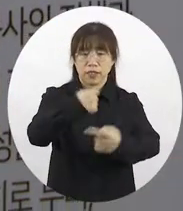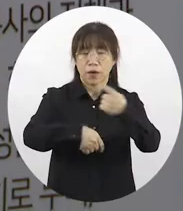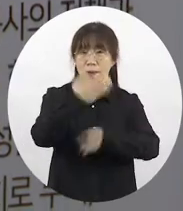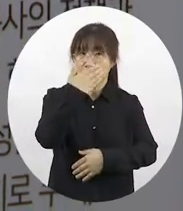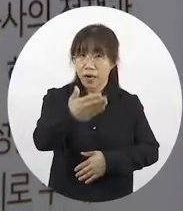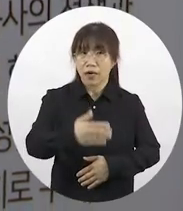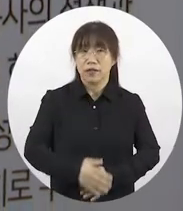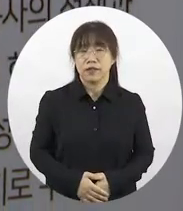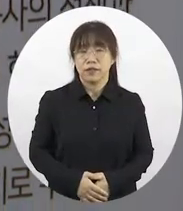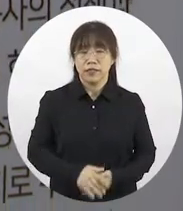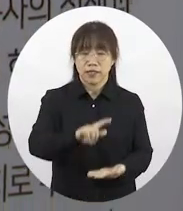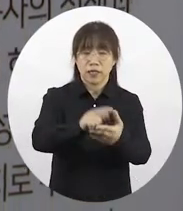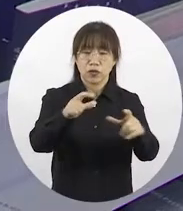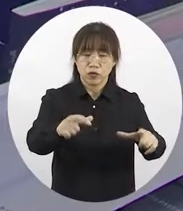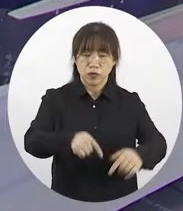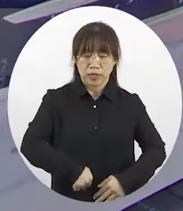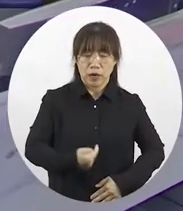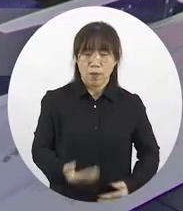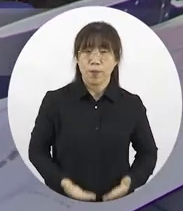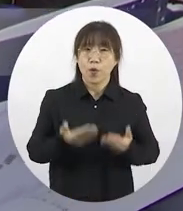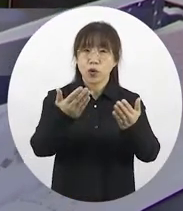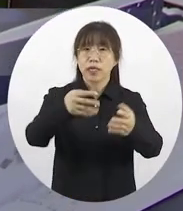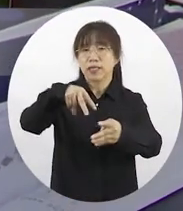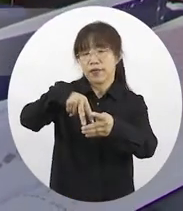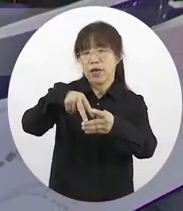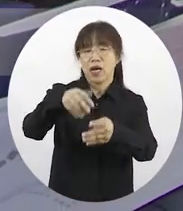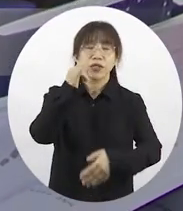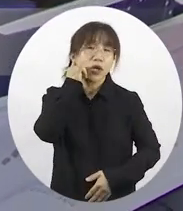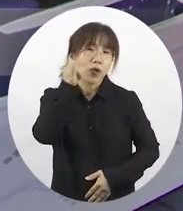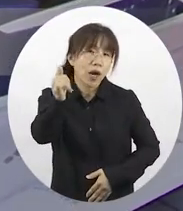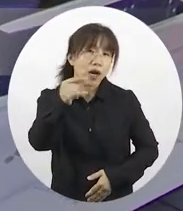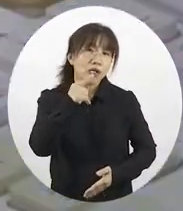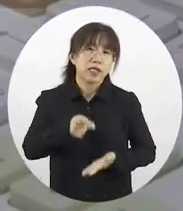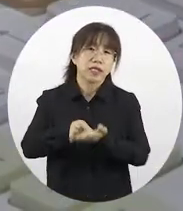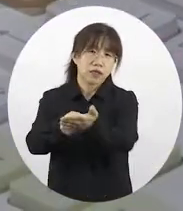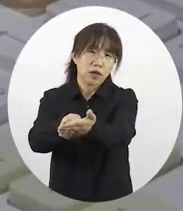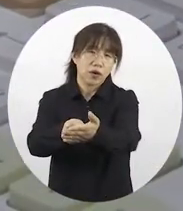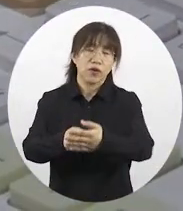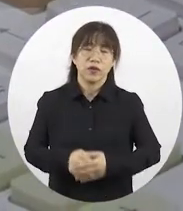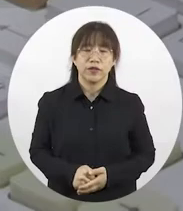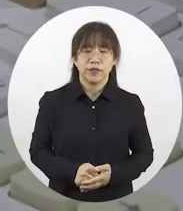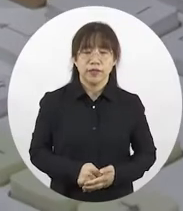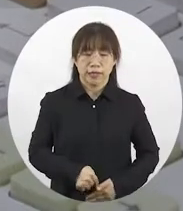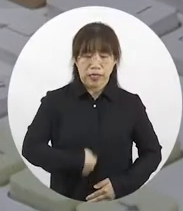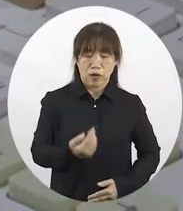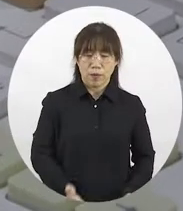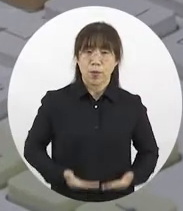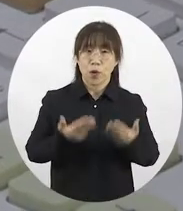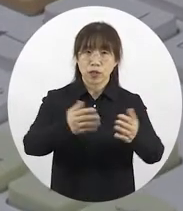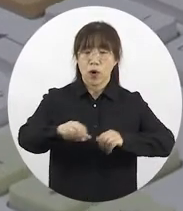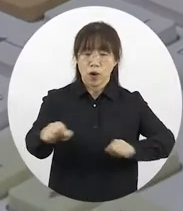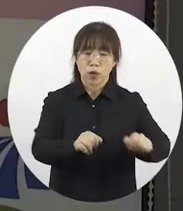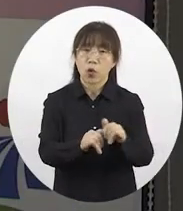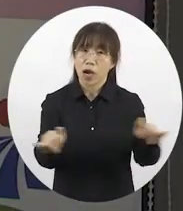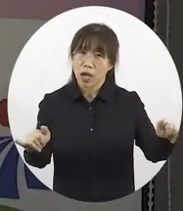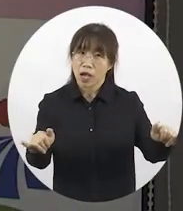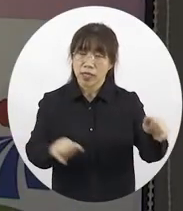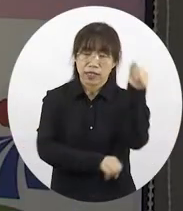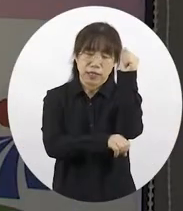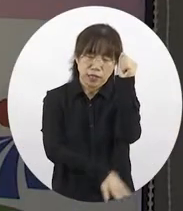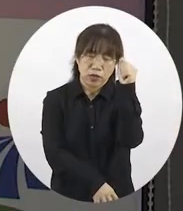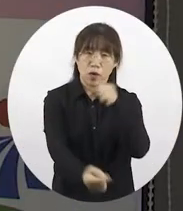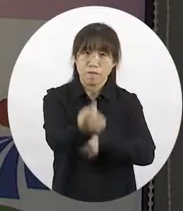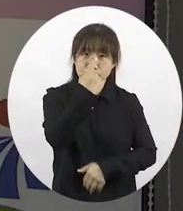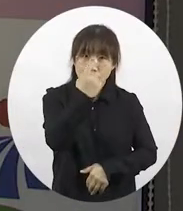누구나 신청 가능하며 강서구 자원 봉사 센터 에 전화로 신청하면 됩니다 다음 봉사활동 가는